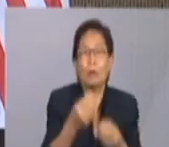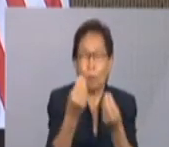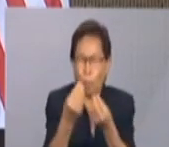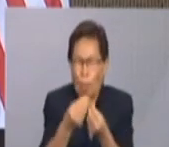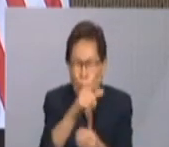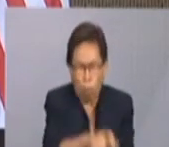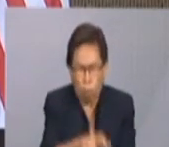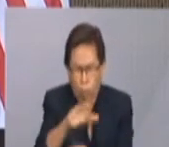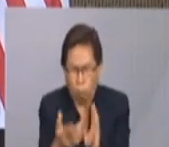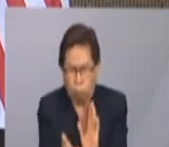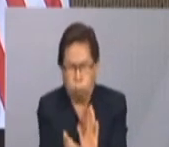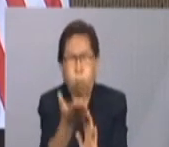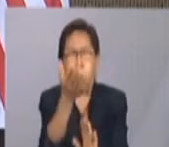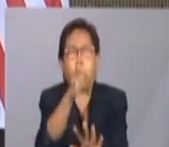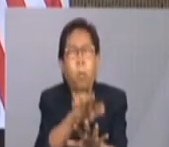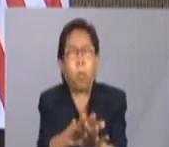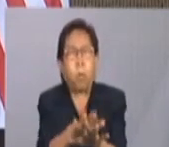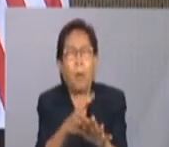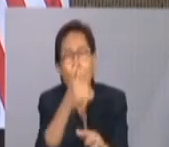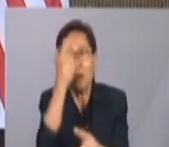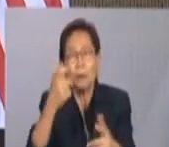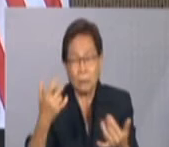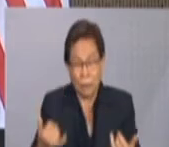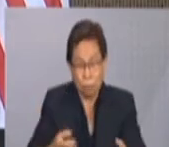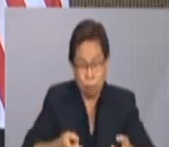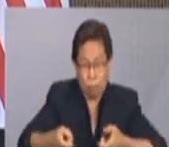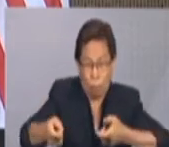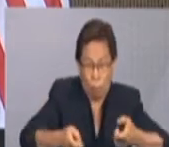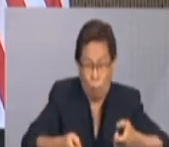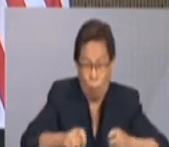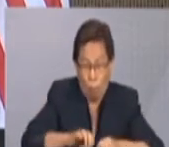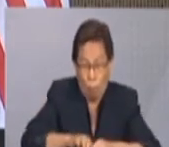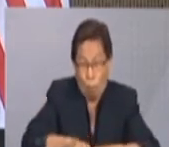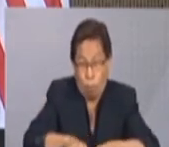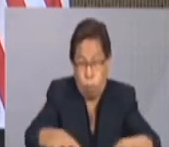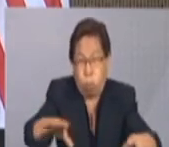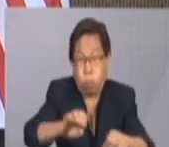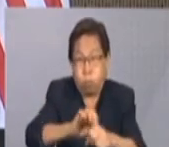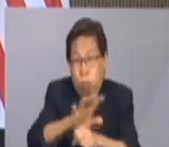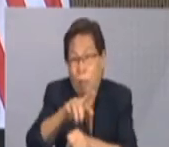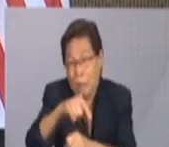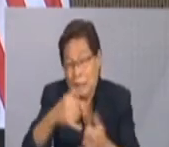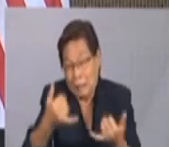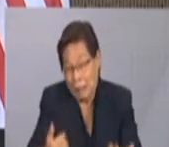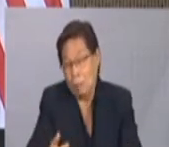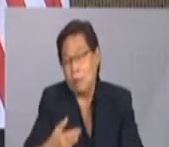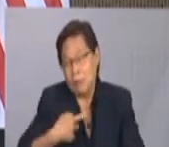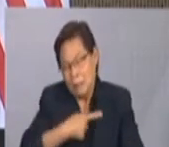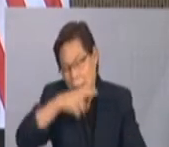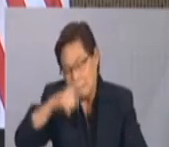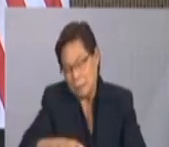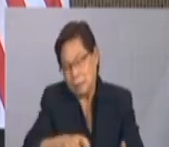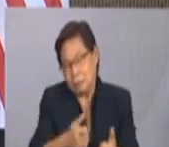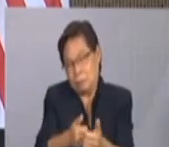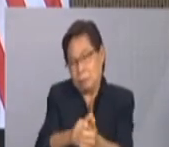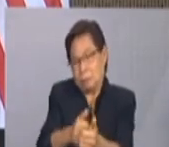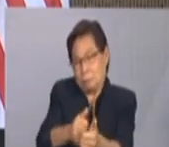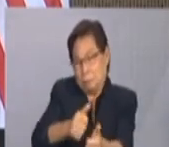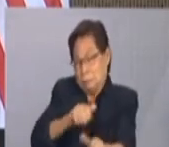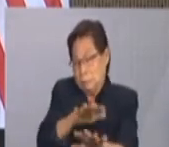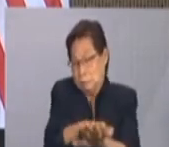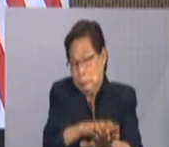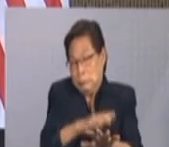meningkat dalam keadaan kita enak mengawal penemuan komet 19 ini kita misi elakkan kesesakan